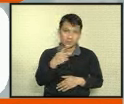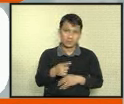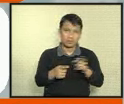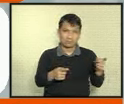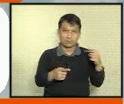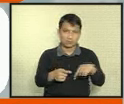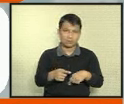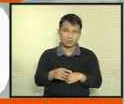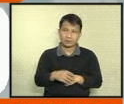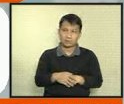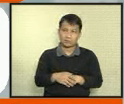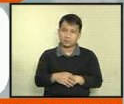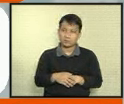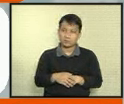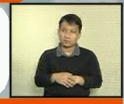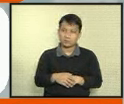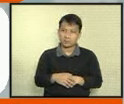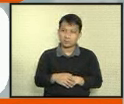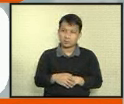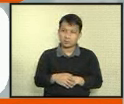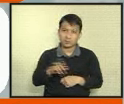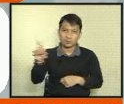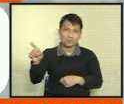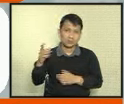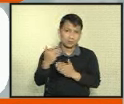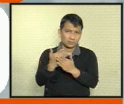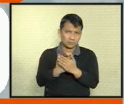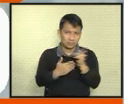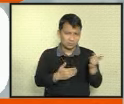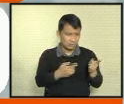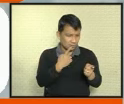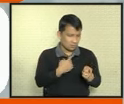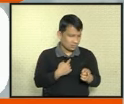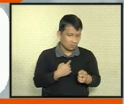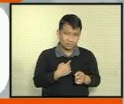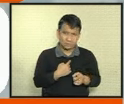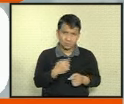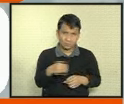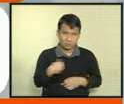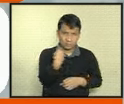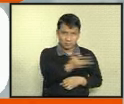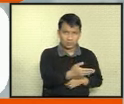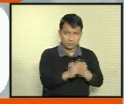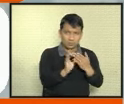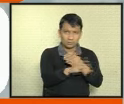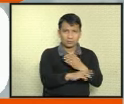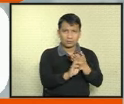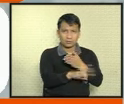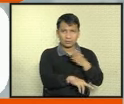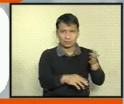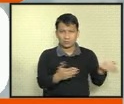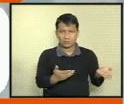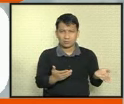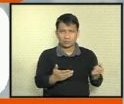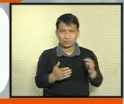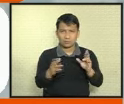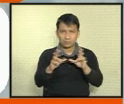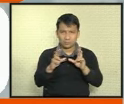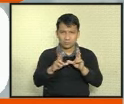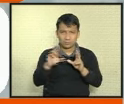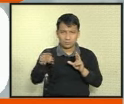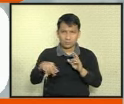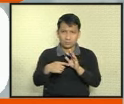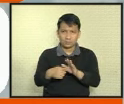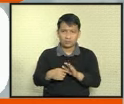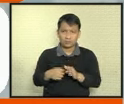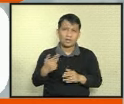kayo. Oo. Wala na po kasi ibang bansa. Eh, kasi meron siyang aligasyon na nagbigay na siya, nag-refund na. Oh. Ah, may mga resibo kayo, may mga ebidensya